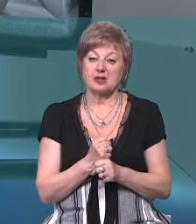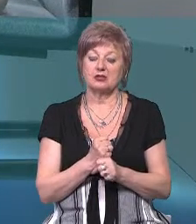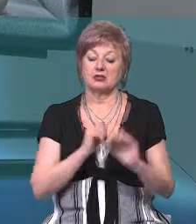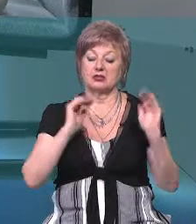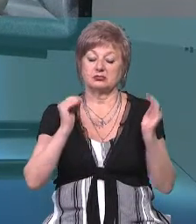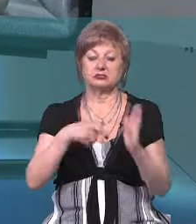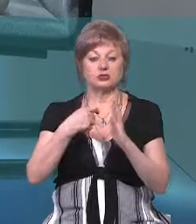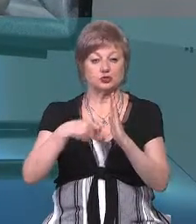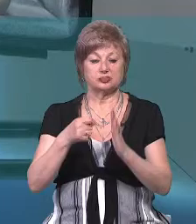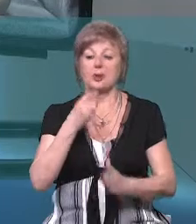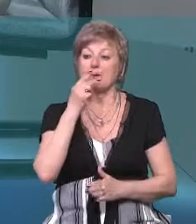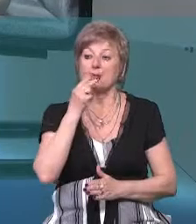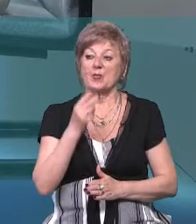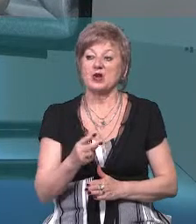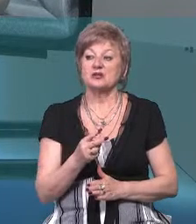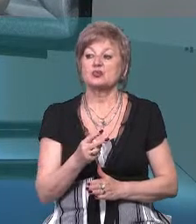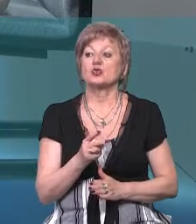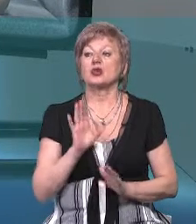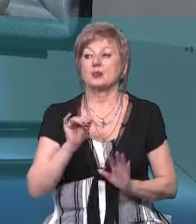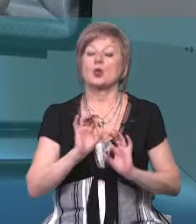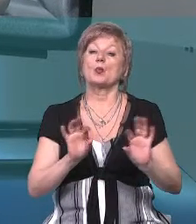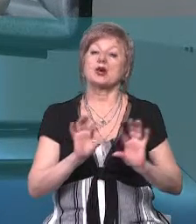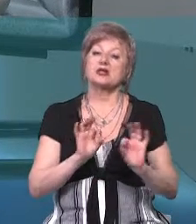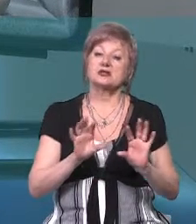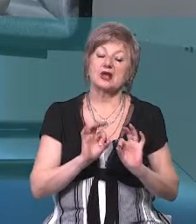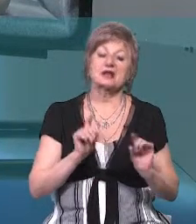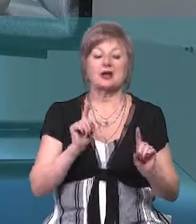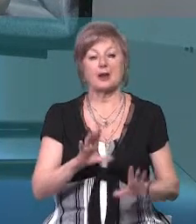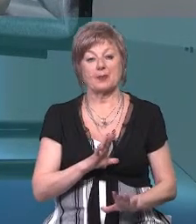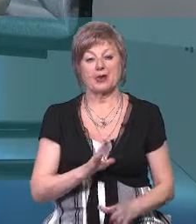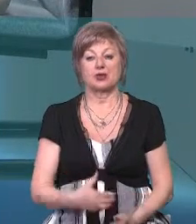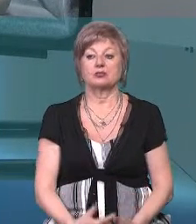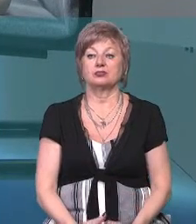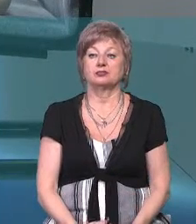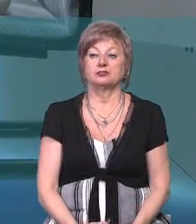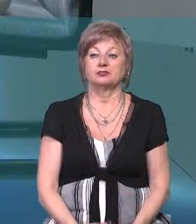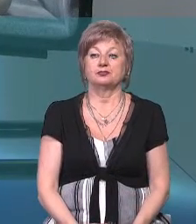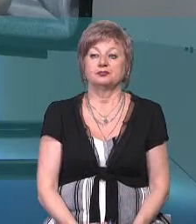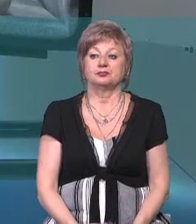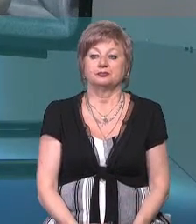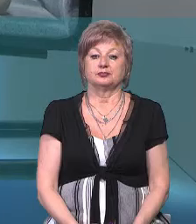сюжет. Давайте подивимося, от що тоді розповіли учасники подій.